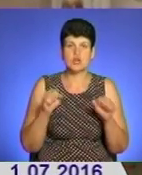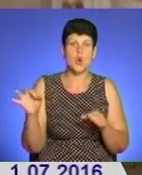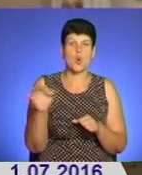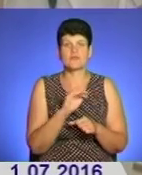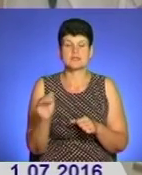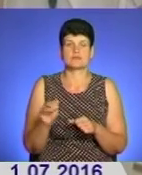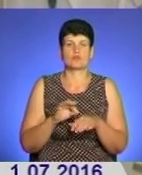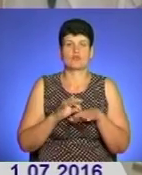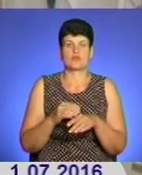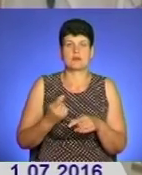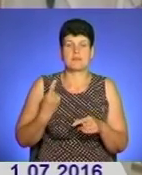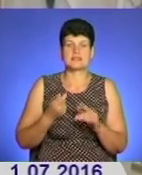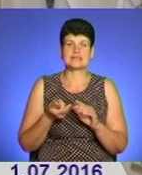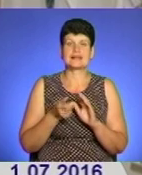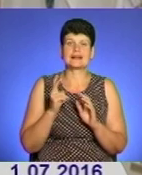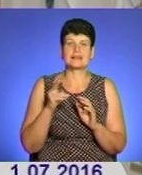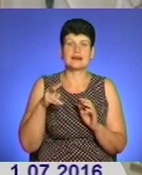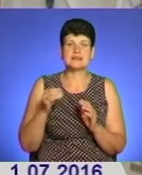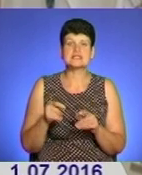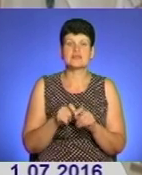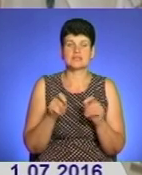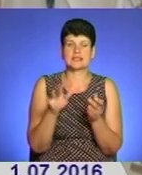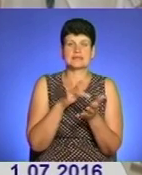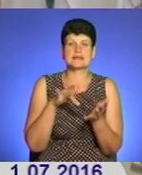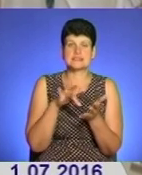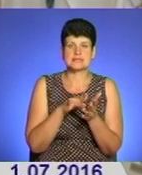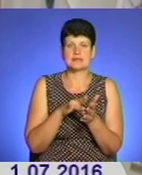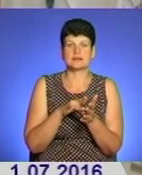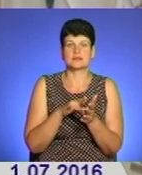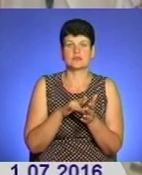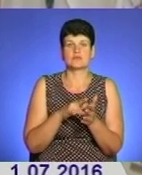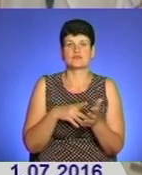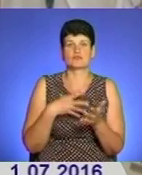проводити майстер-класи і за бажанням відкрити центр рукоділля у рідному селі.